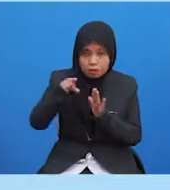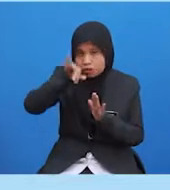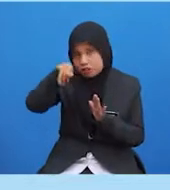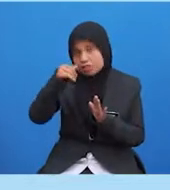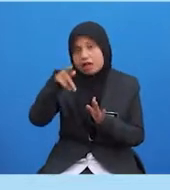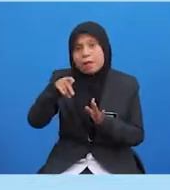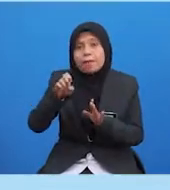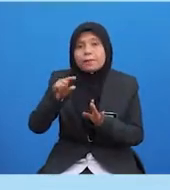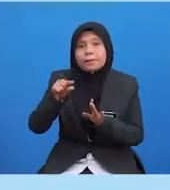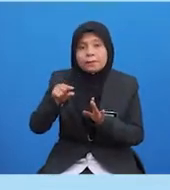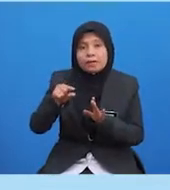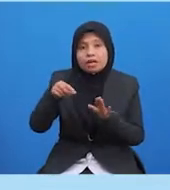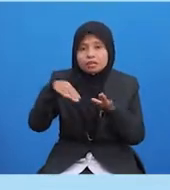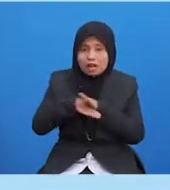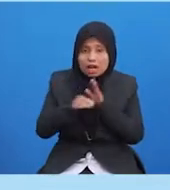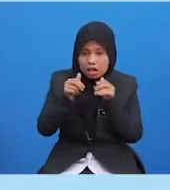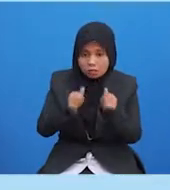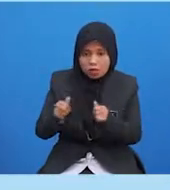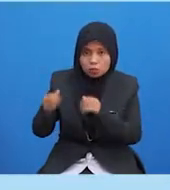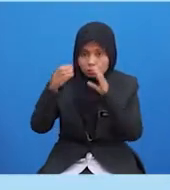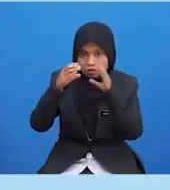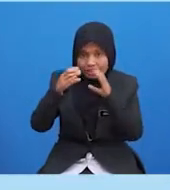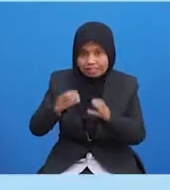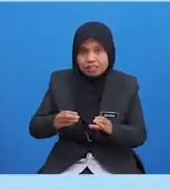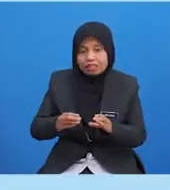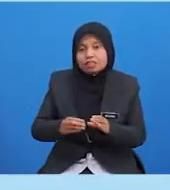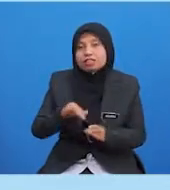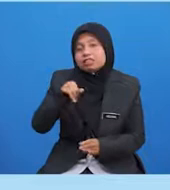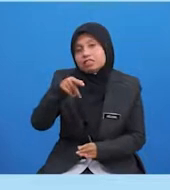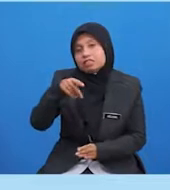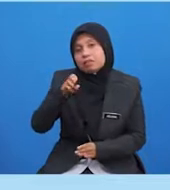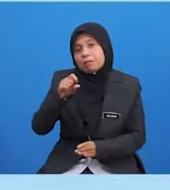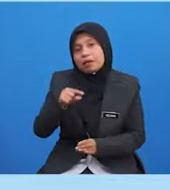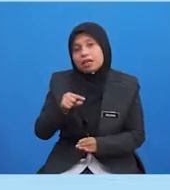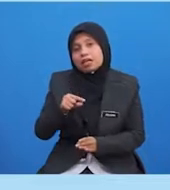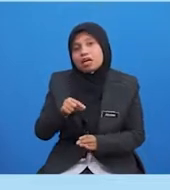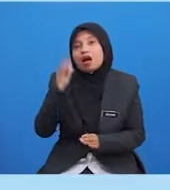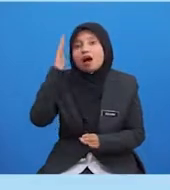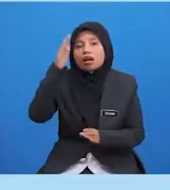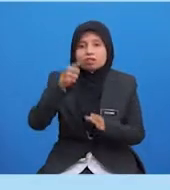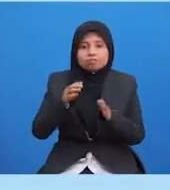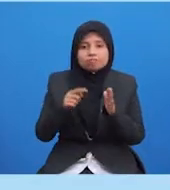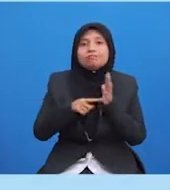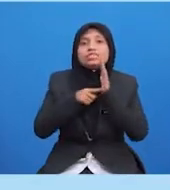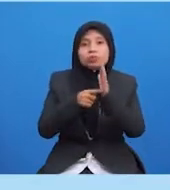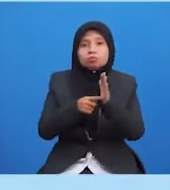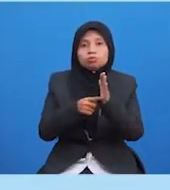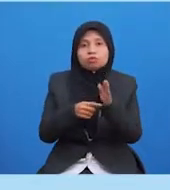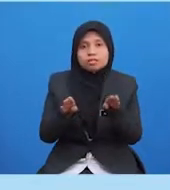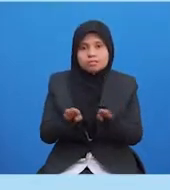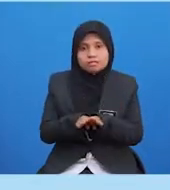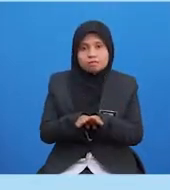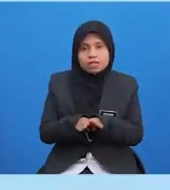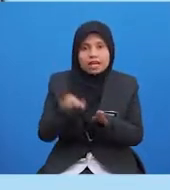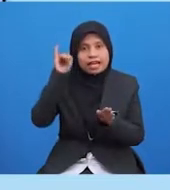gambar.jpg dalam atau cara HTML, image gambar.jpg akan dipaparkan